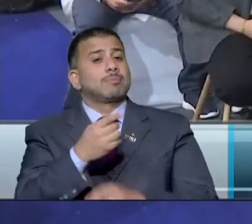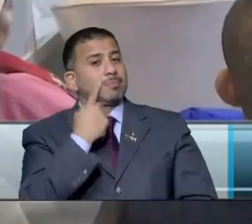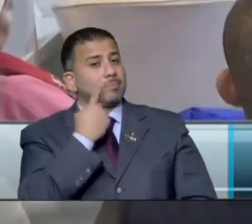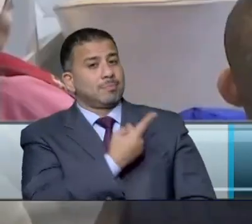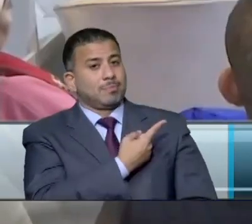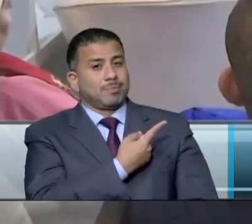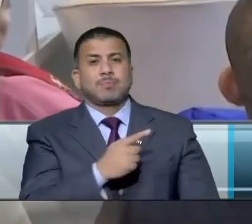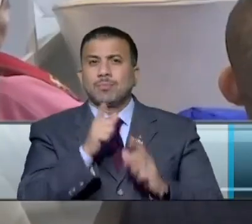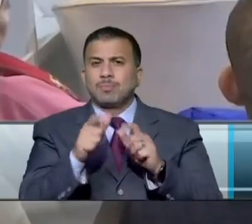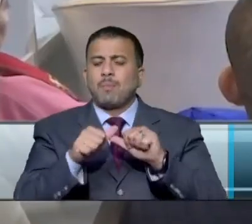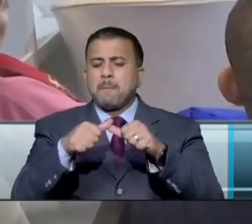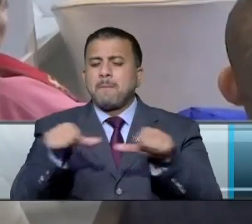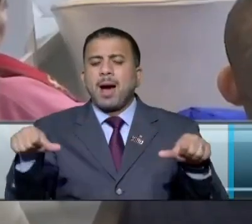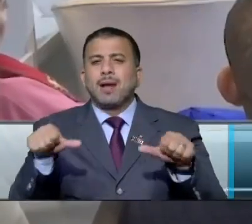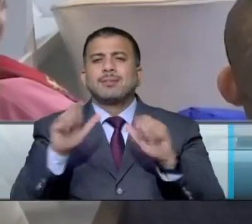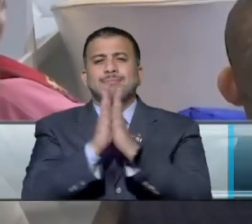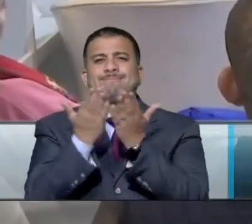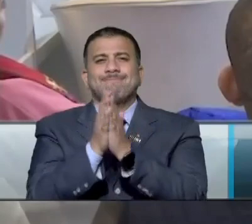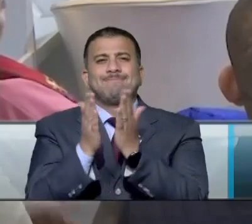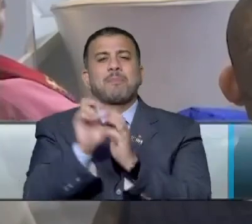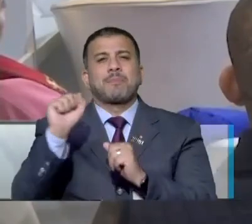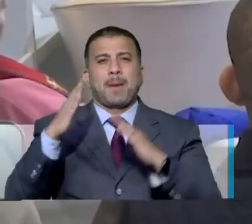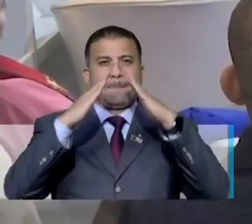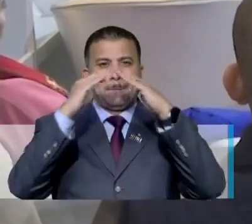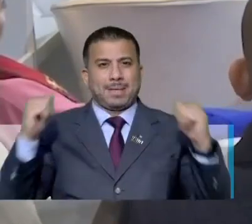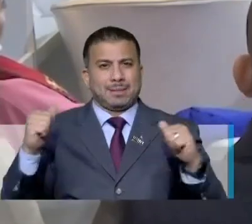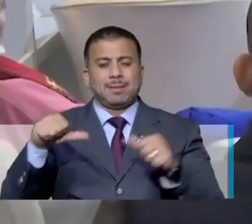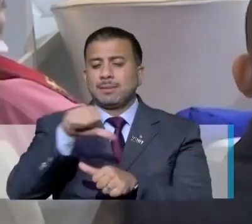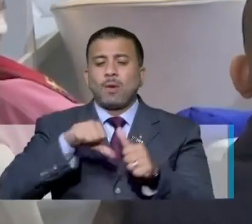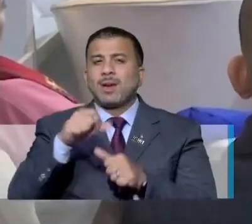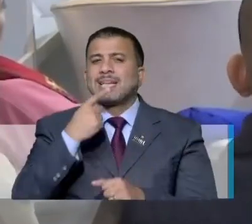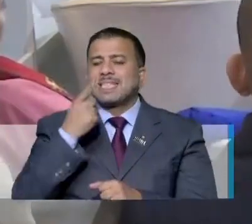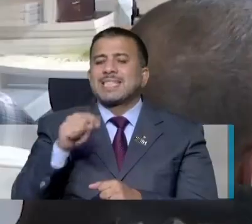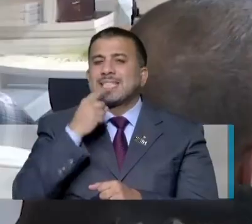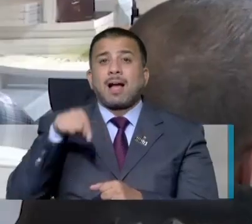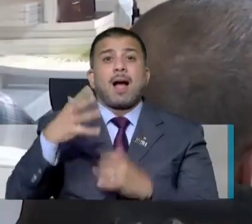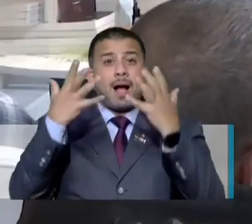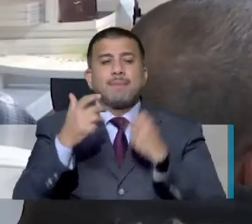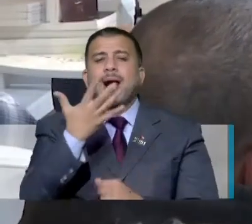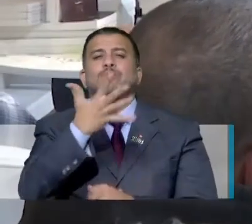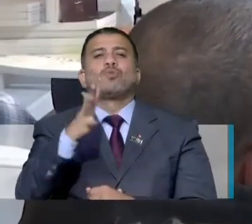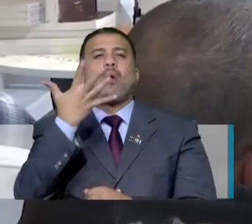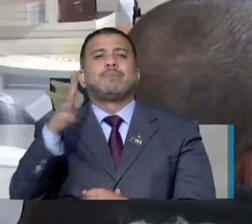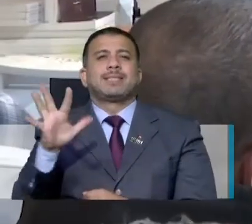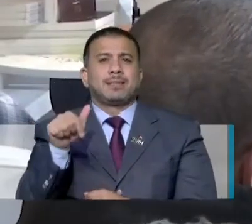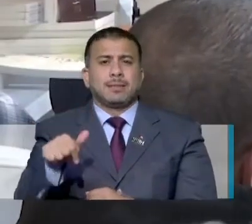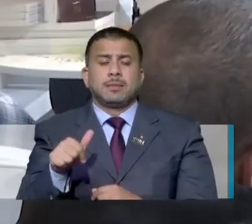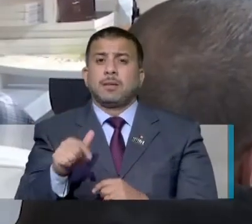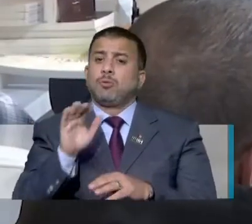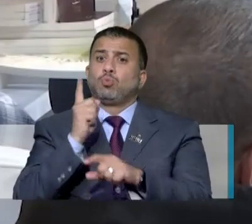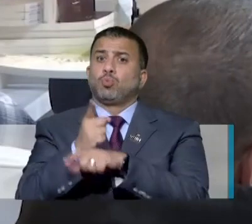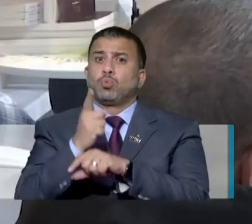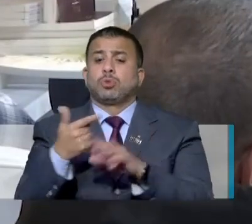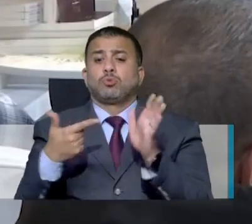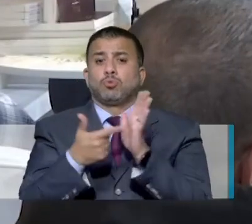على هامش مشاركته في معرض القاهرة الدولي للكتاب بدورته 55 بمشاركة مجموعة من